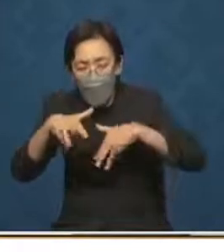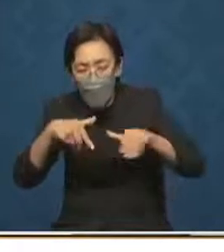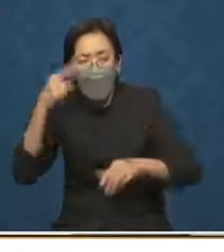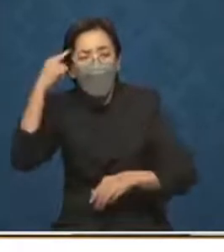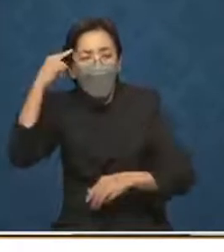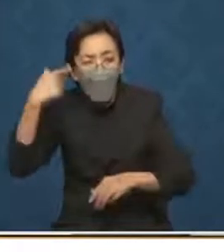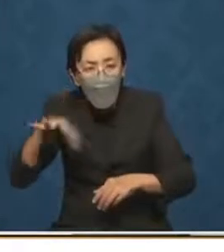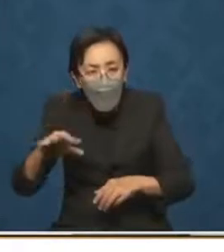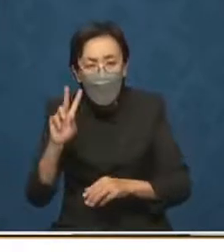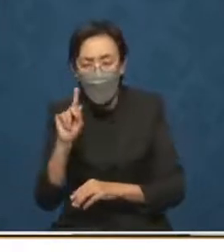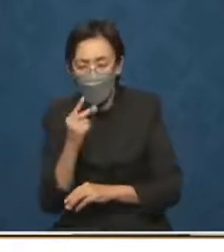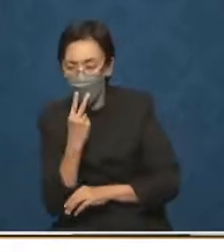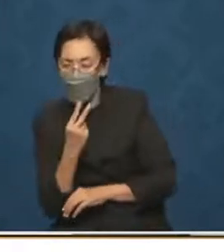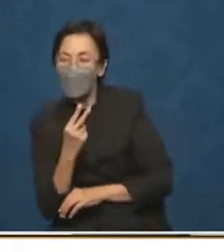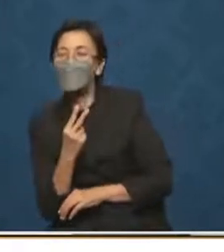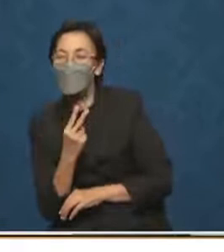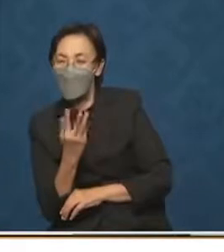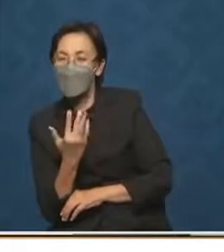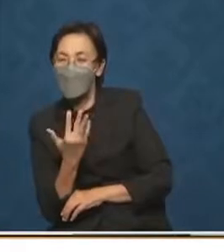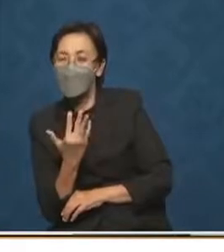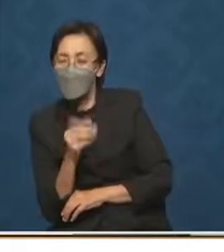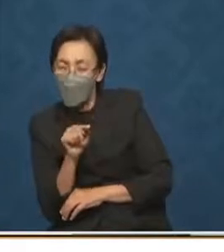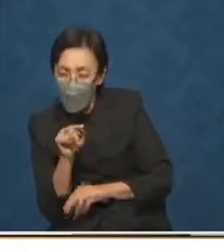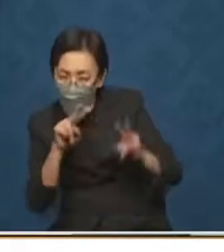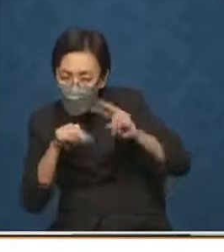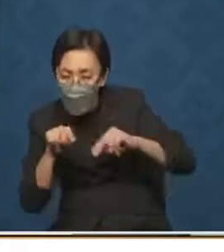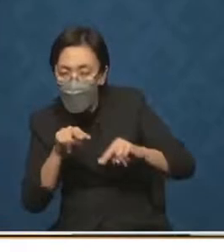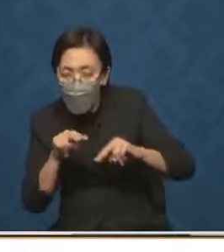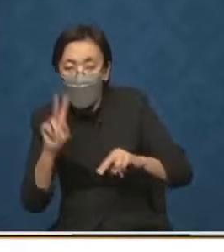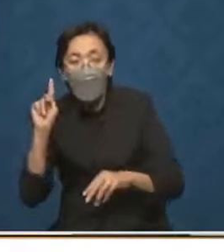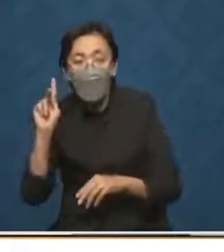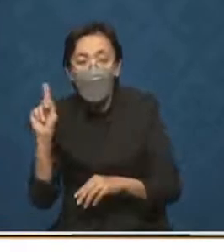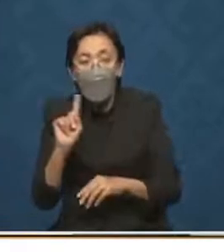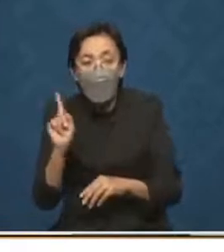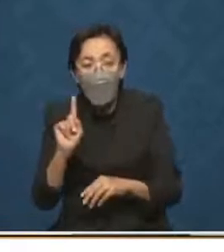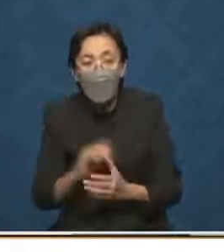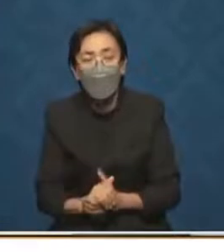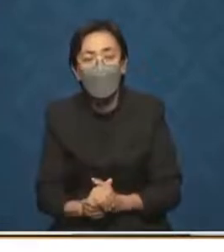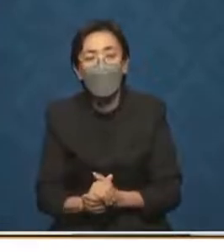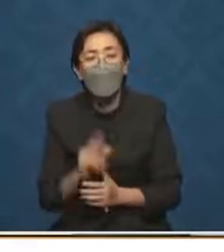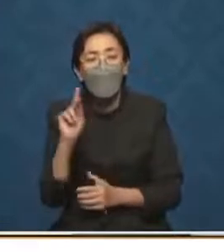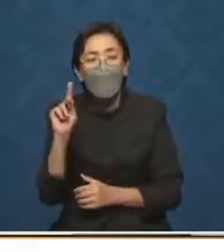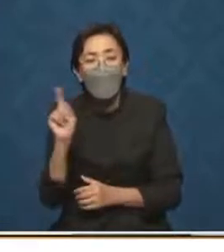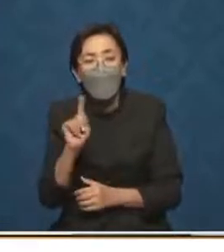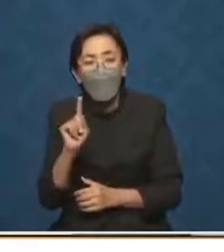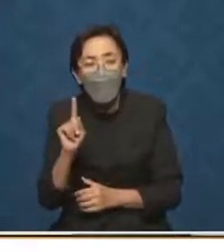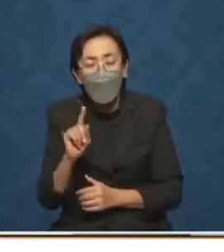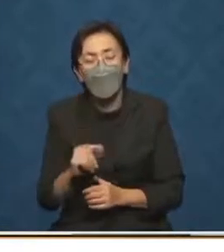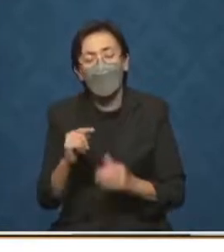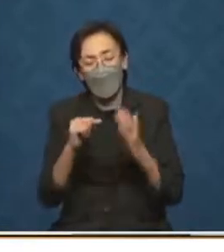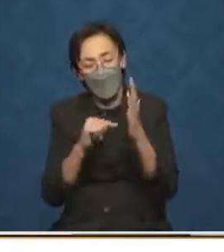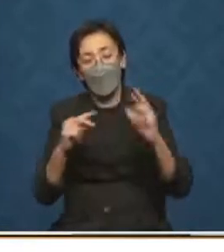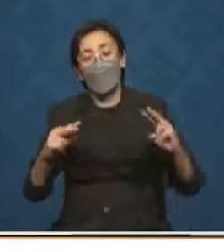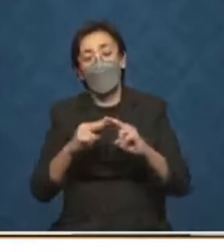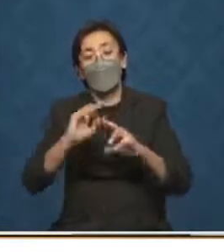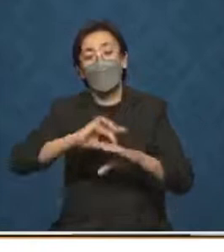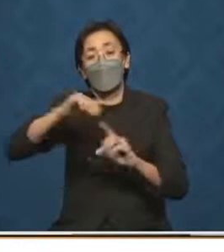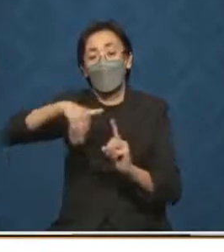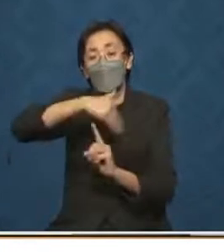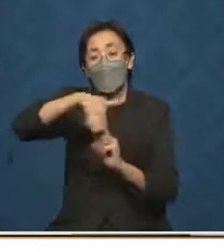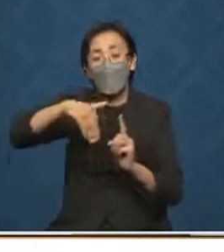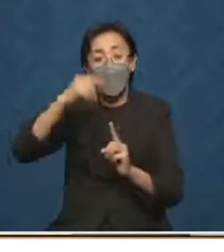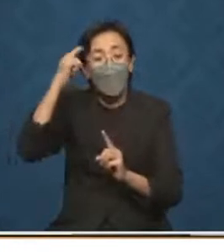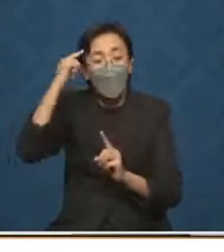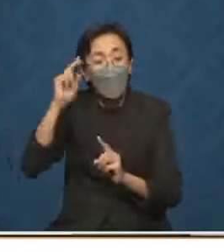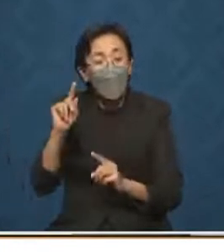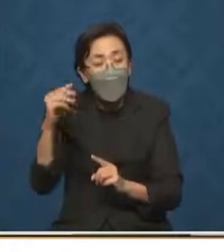แล้ว ซื่อก็จ้องแล้วและยัได้ยินข่าวเรื่อง 26 นะครับพutuaทั้งกระส่วงท่านรัมนตีทรา